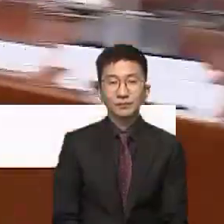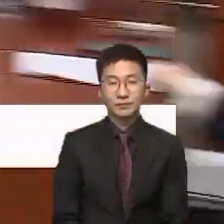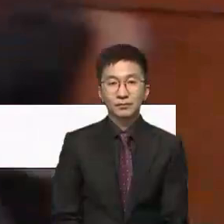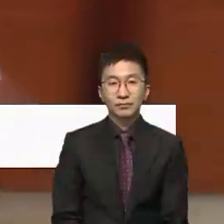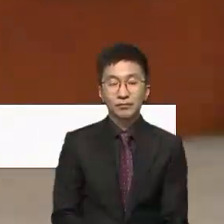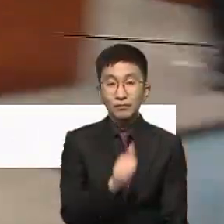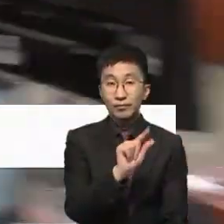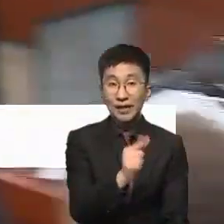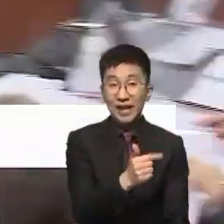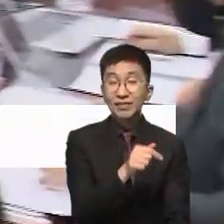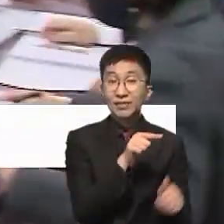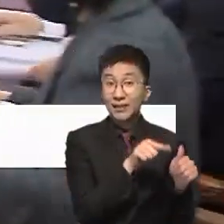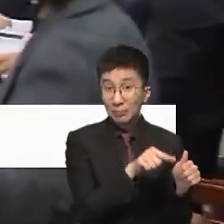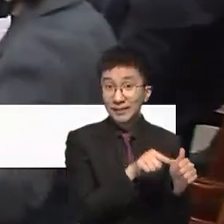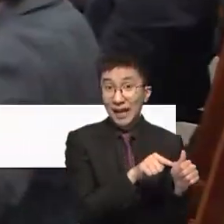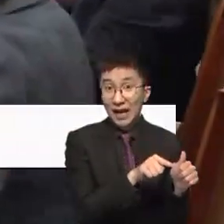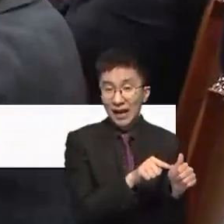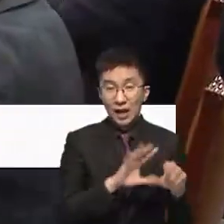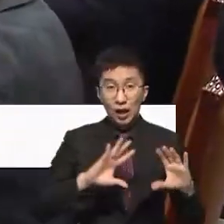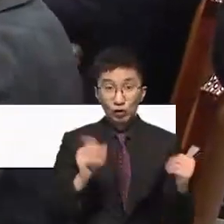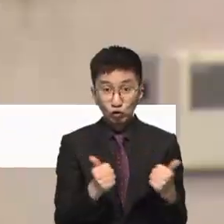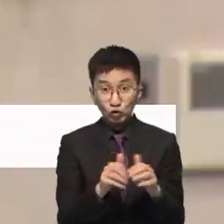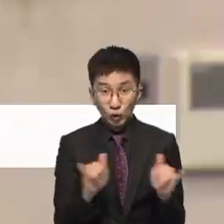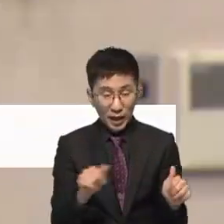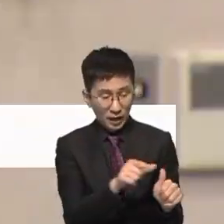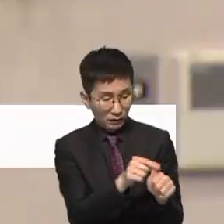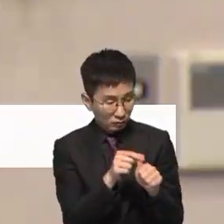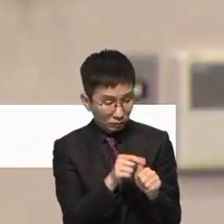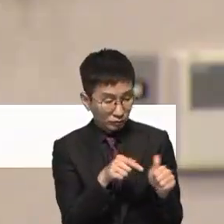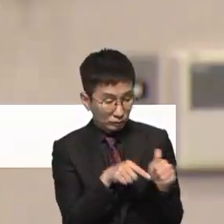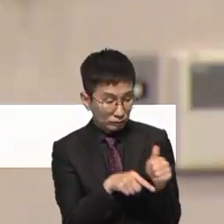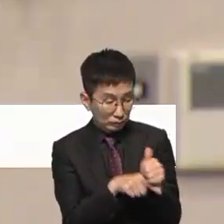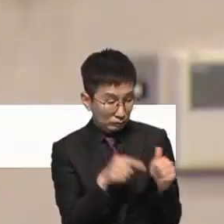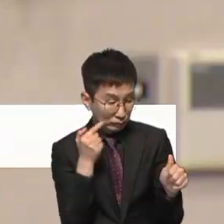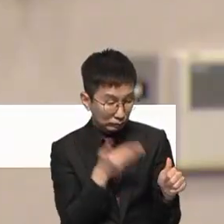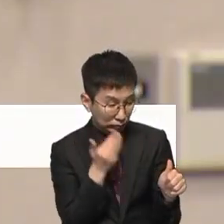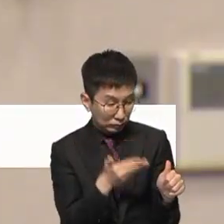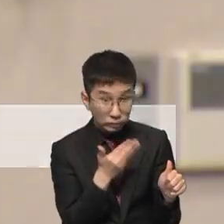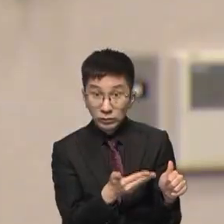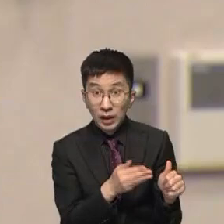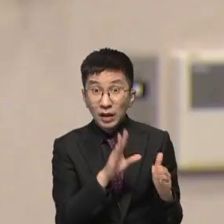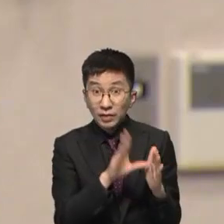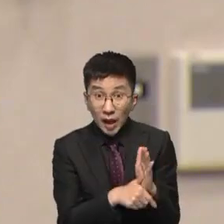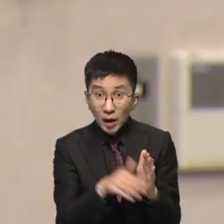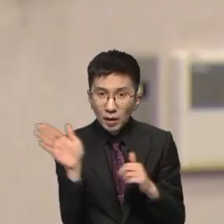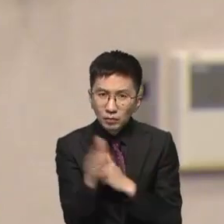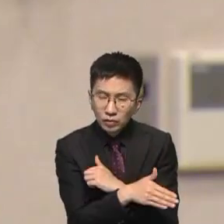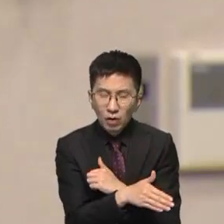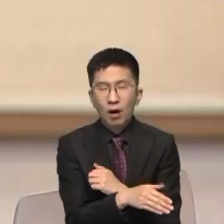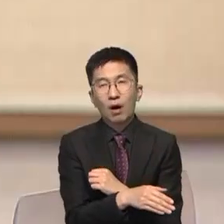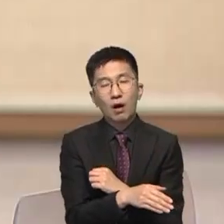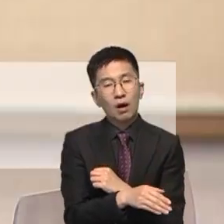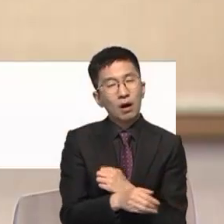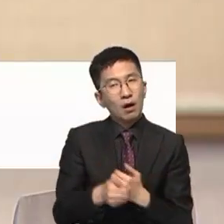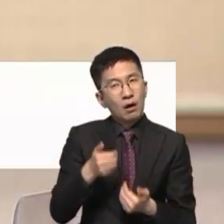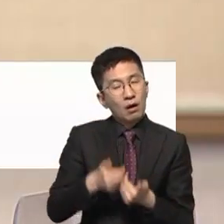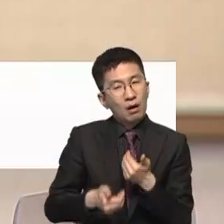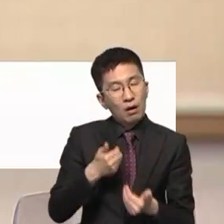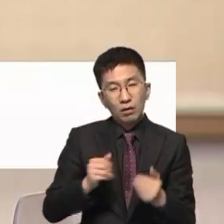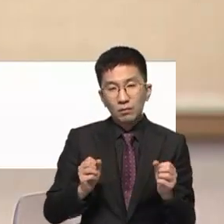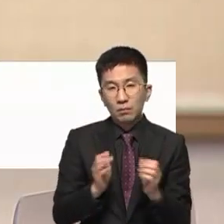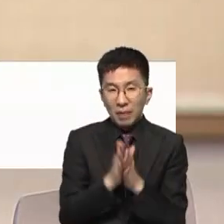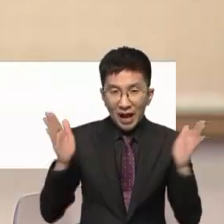한동훈 법무장관 후보자 국회 인사청문회는 후보자 모두 발언부터 확 달아올랐습니다. 소위 검수완박